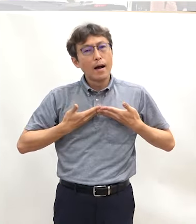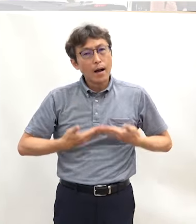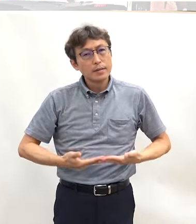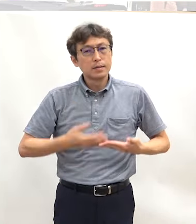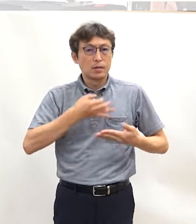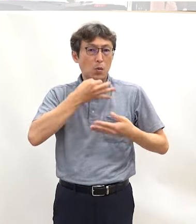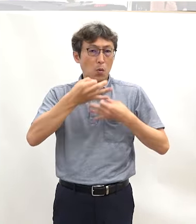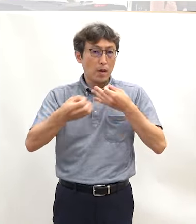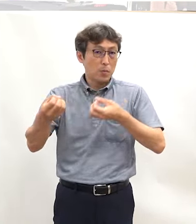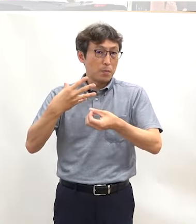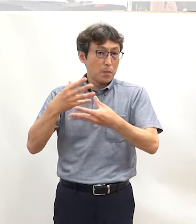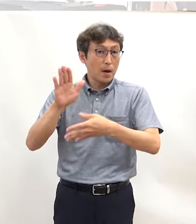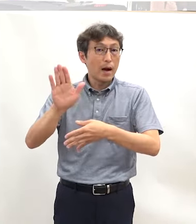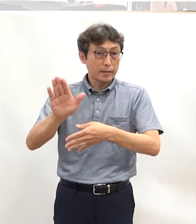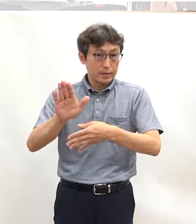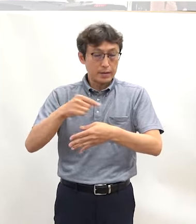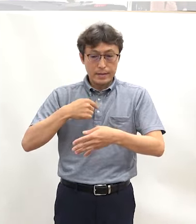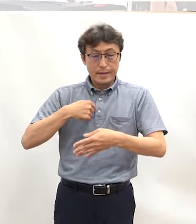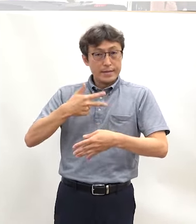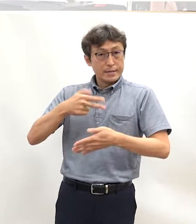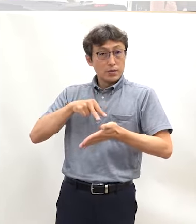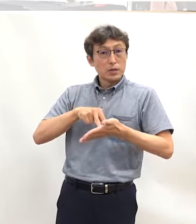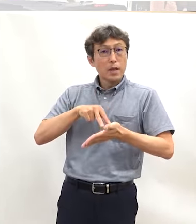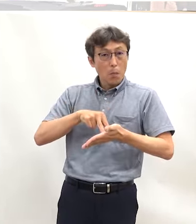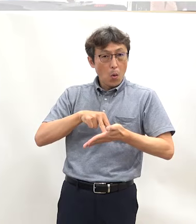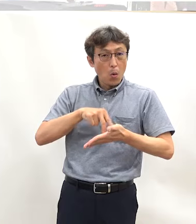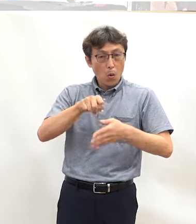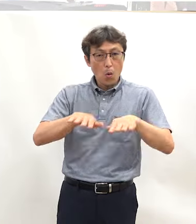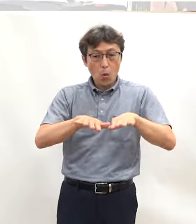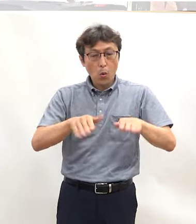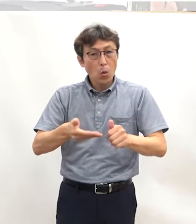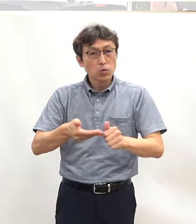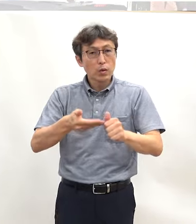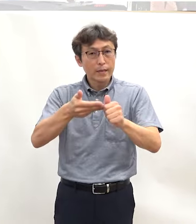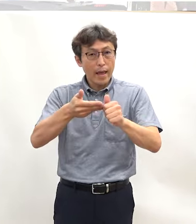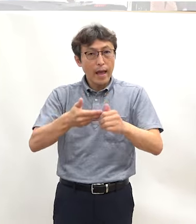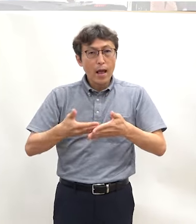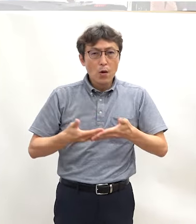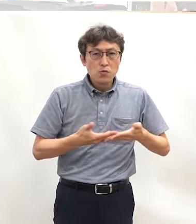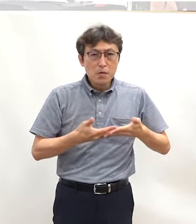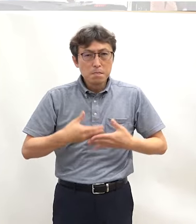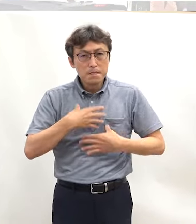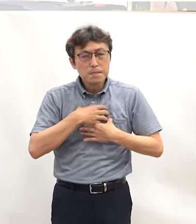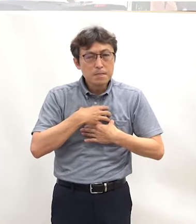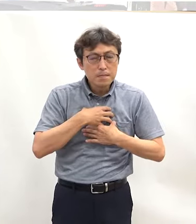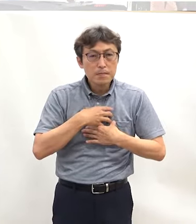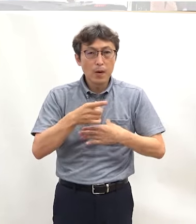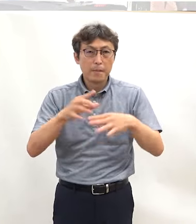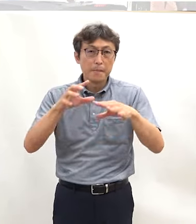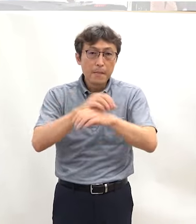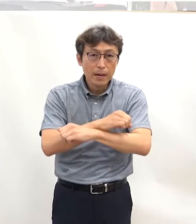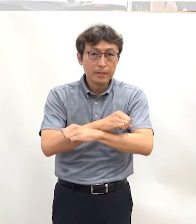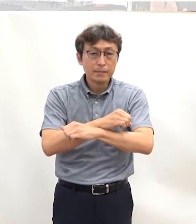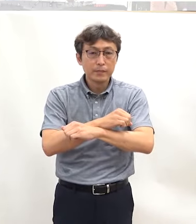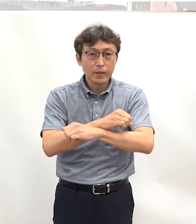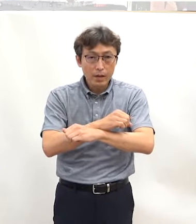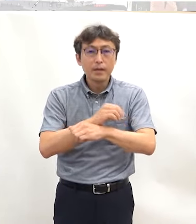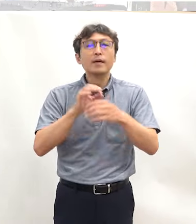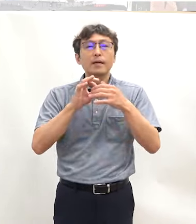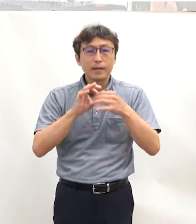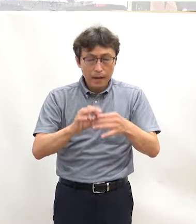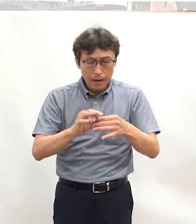々も子育て不安をできるだけ解消していく上でもですね、そういった面で充実をさせていきたいということで、今回立ち行